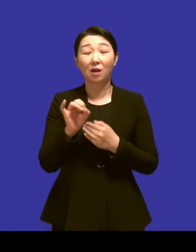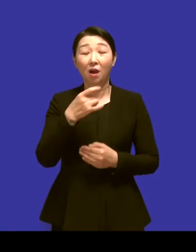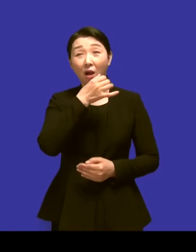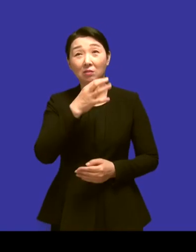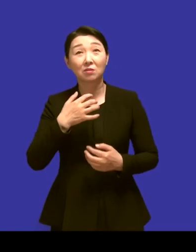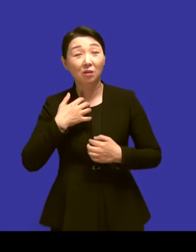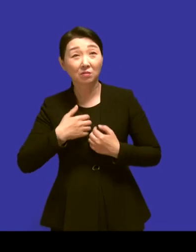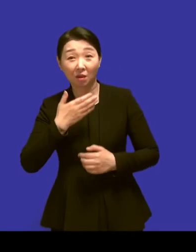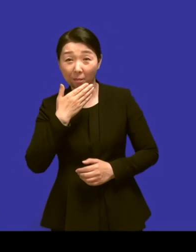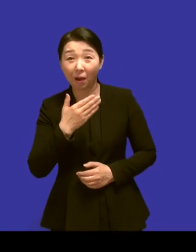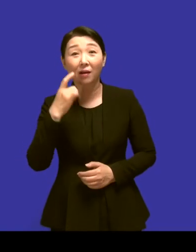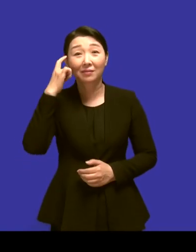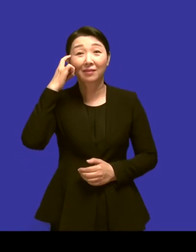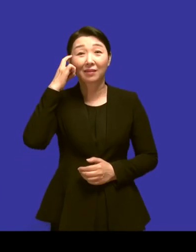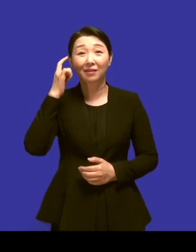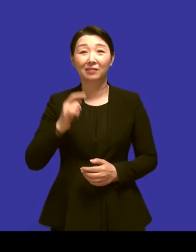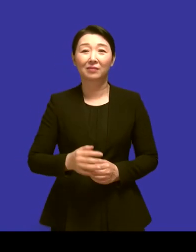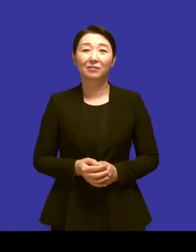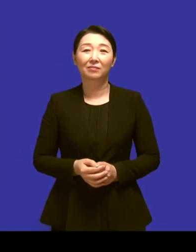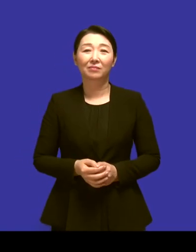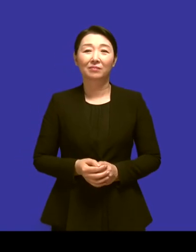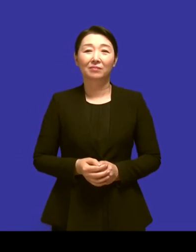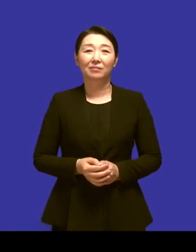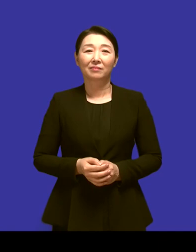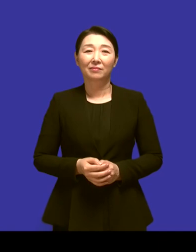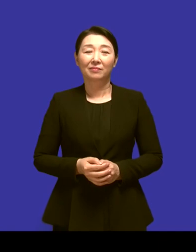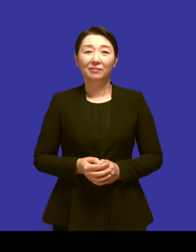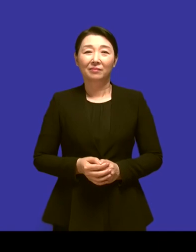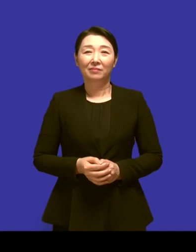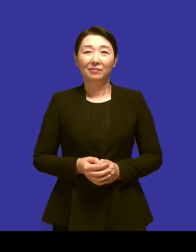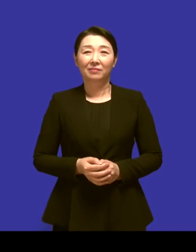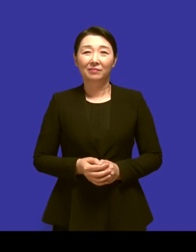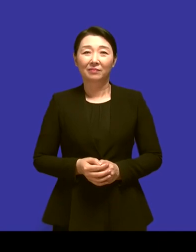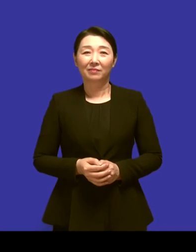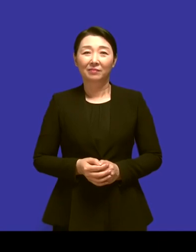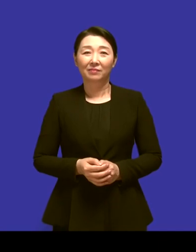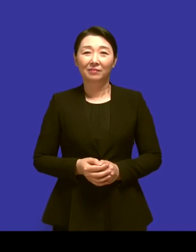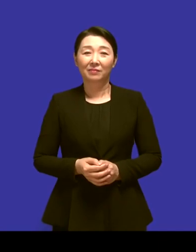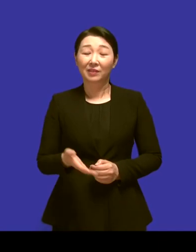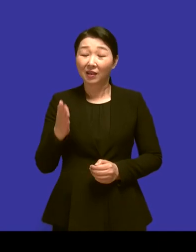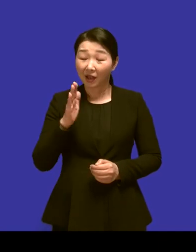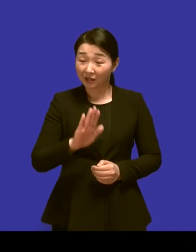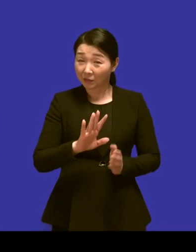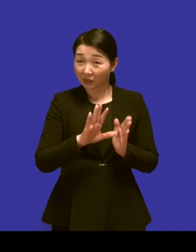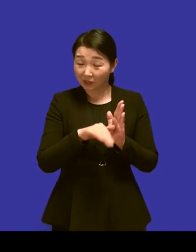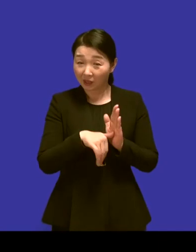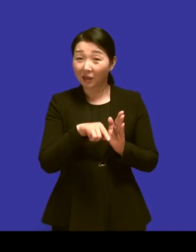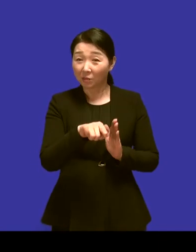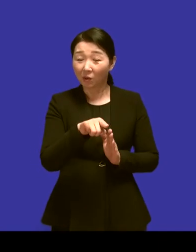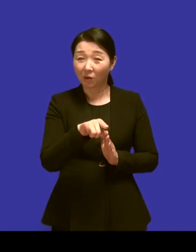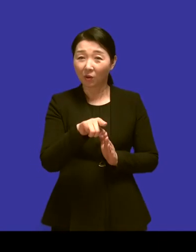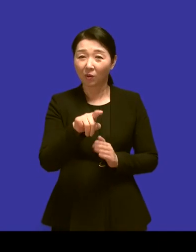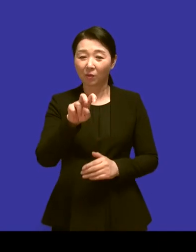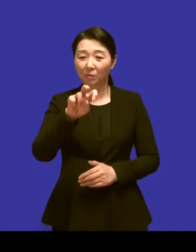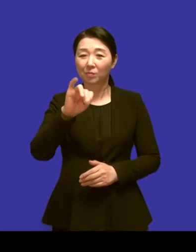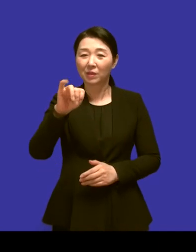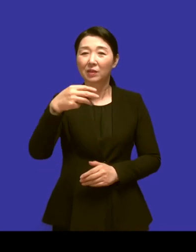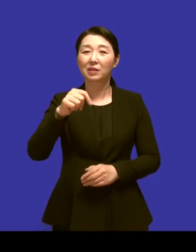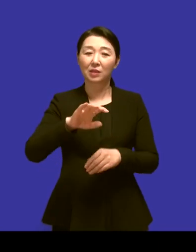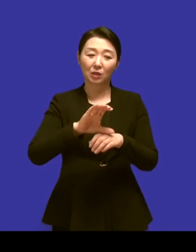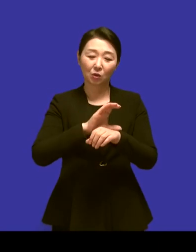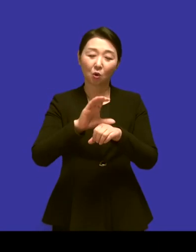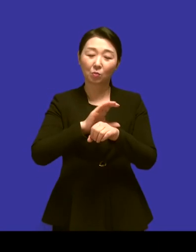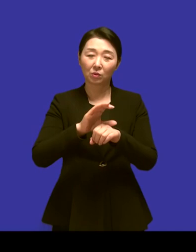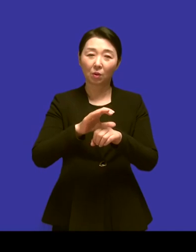즐겁게 할 수 있겠다 할 줄 네. 알았는데 네. 이제 그 뭔가 그때 당시에 트렌드 그 미디의 컴퓨터